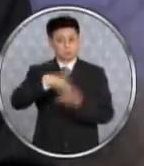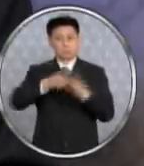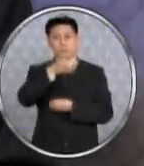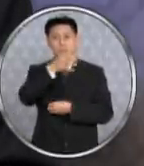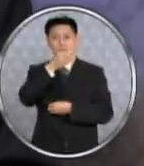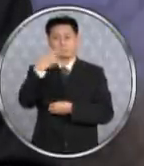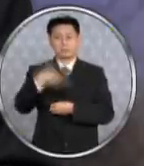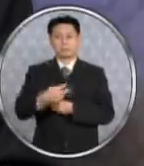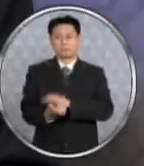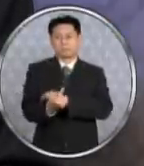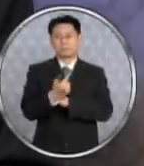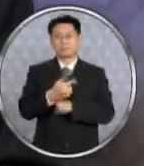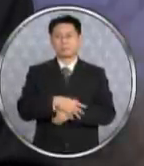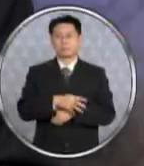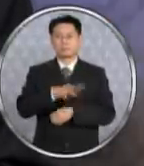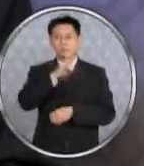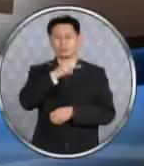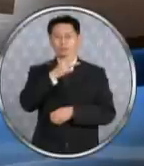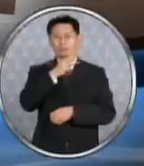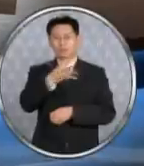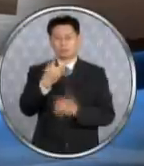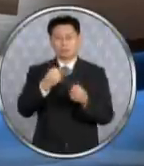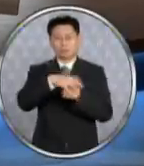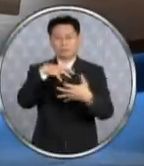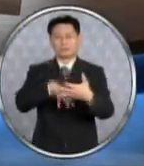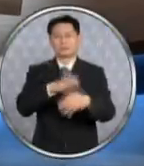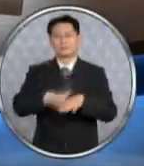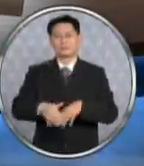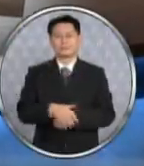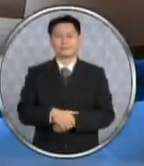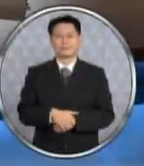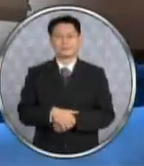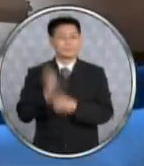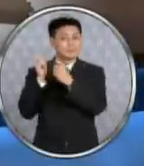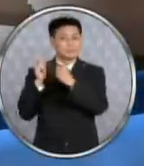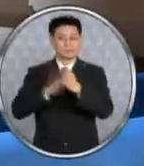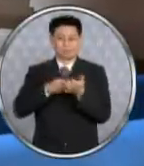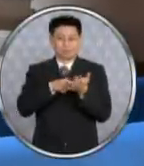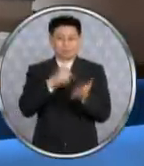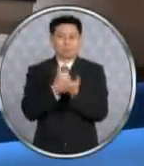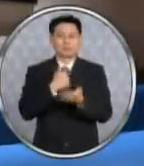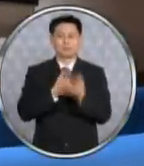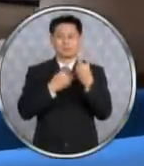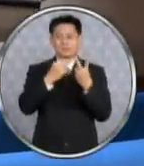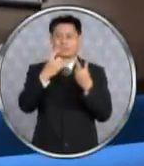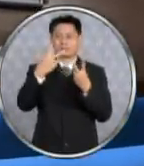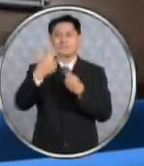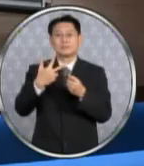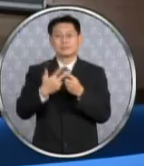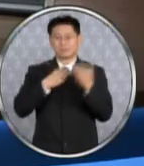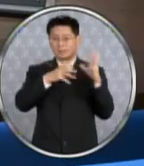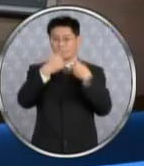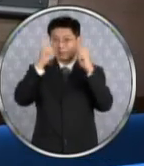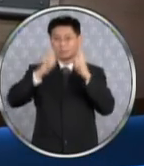快的把4岁、3岁也涵盖在内。最近我们争取到2017年四大运的